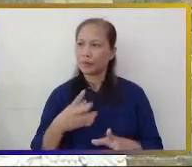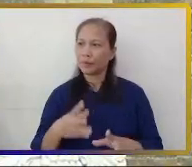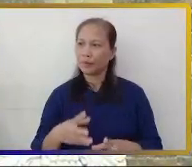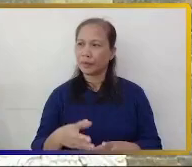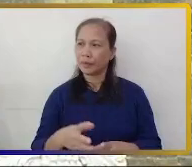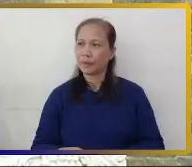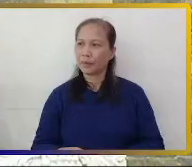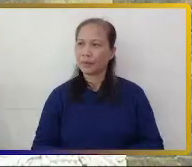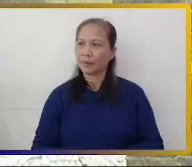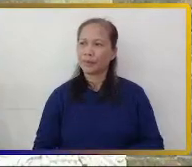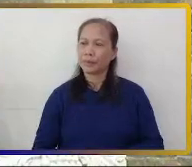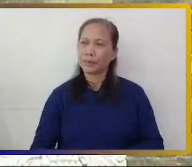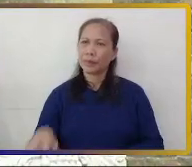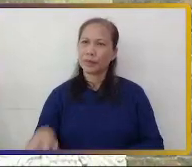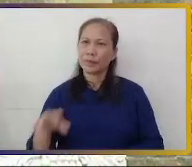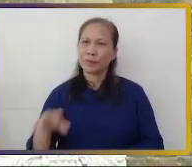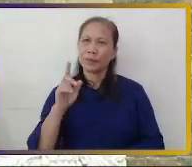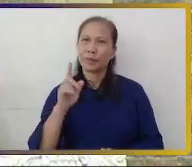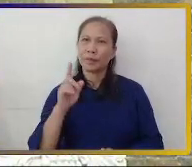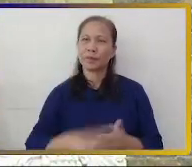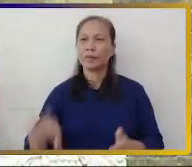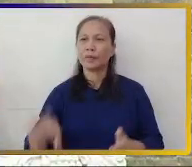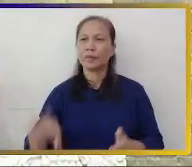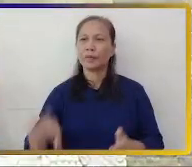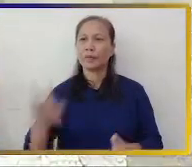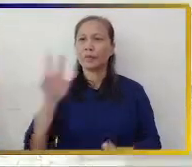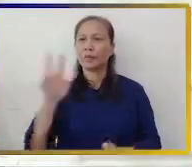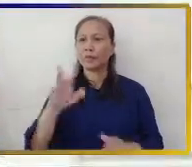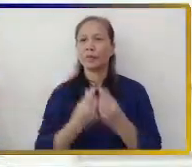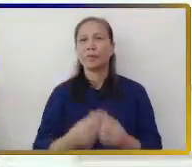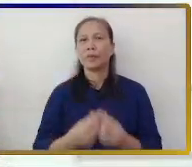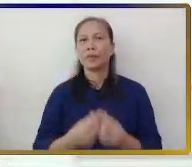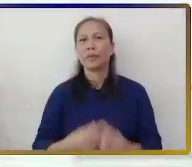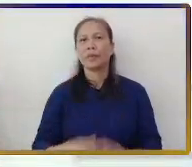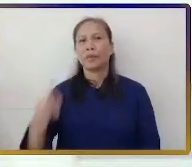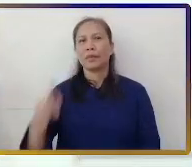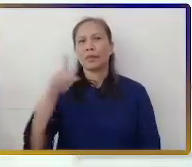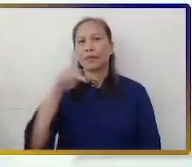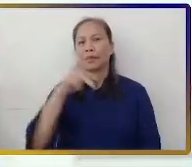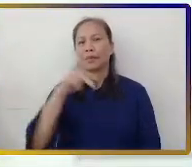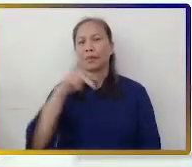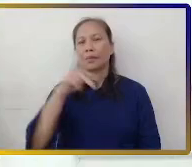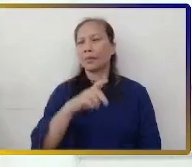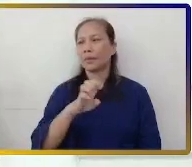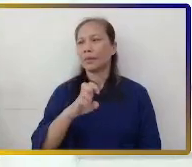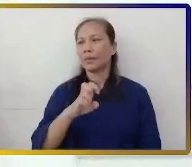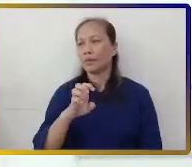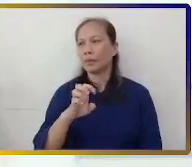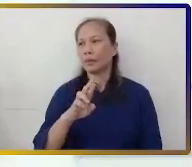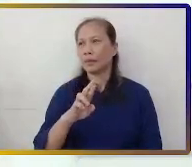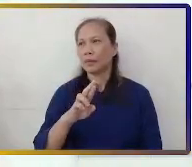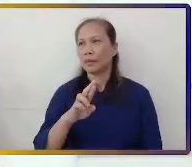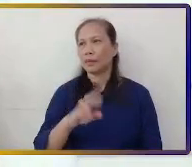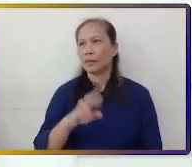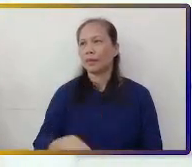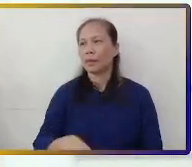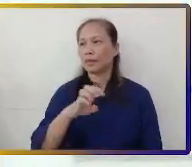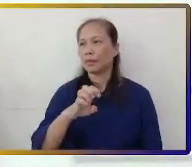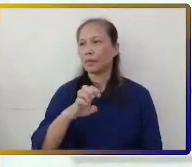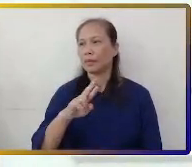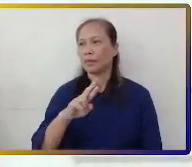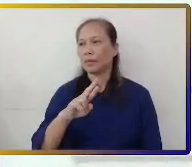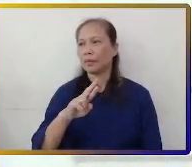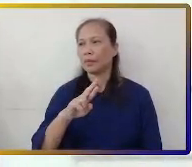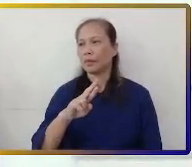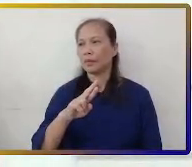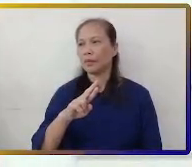tatlo n Diyan po yung petro brans njan po yyung Henri and then the albances So makikita po